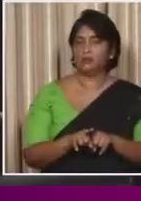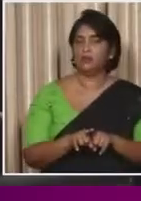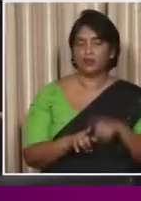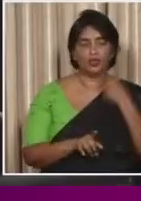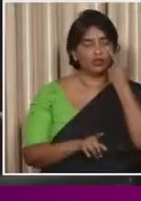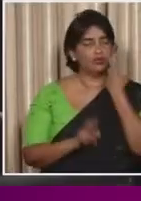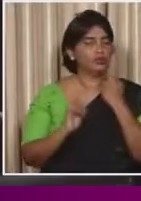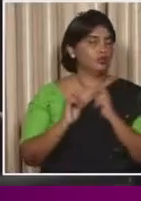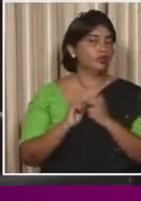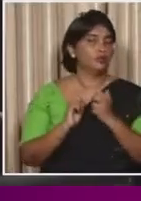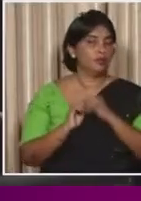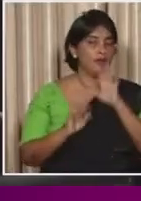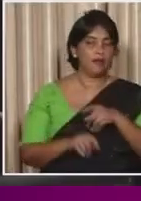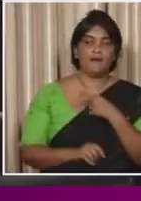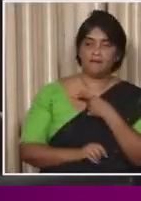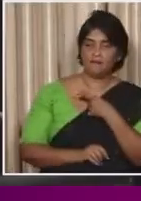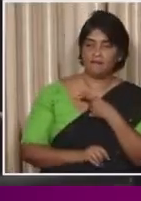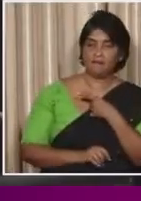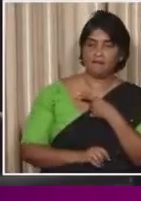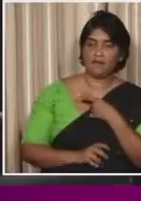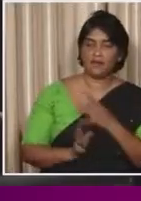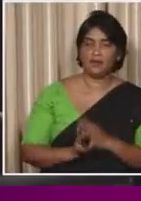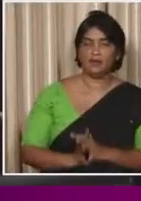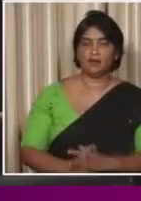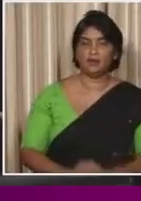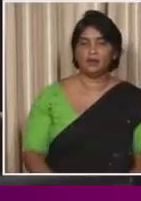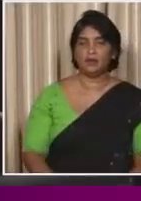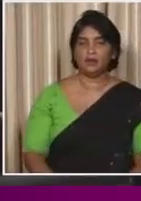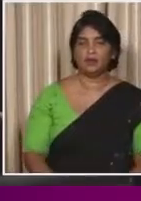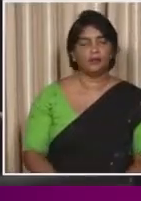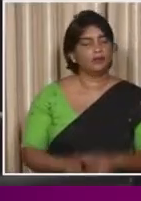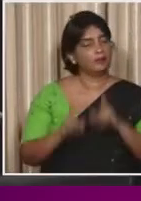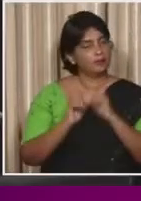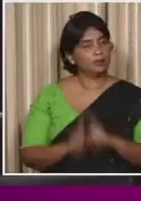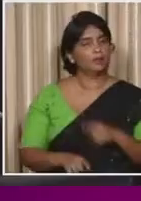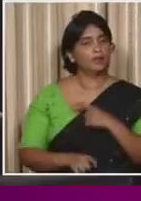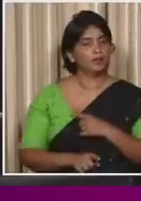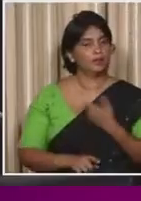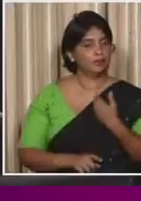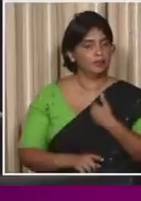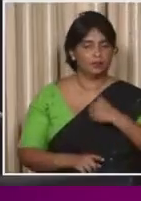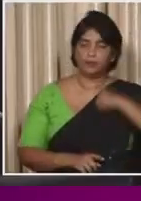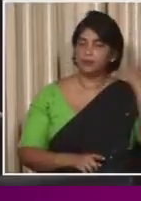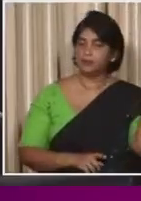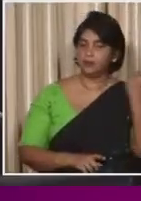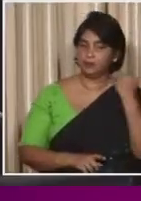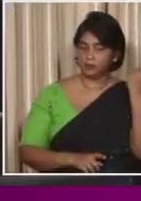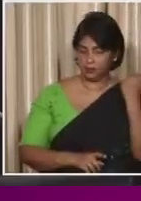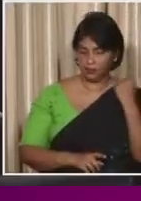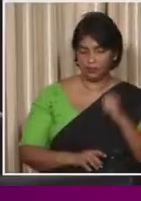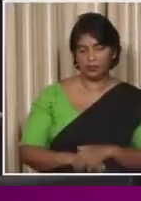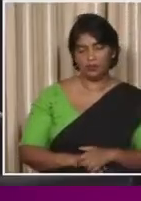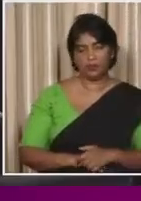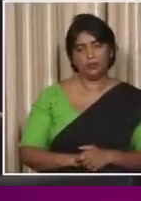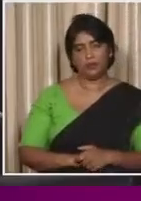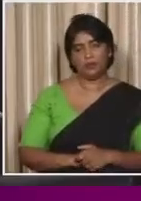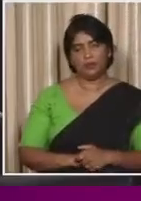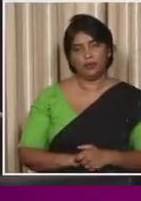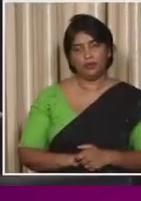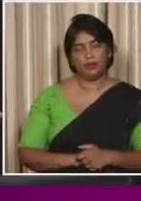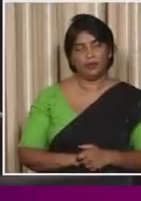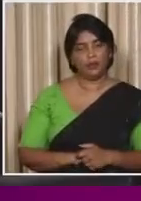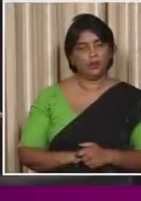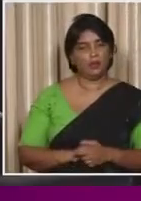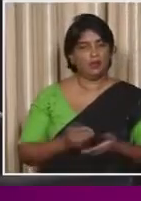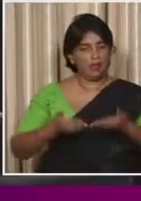I will also refer to later in my speech. பாலஸ்தீனத்தின் இன்றைய நிலைமை மிகவும் பாரதூரமானதுடன்